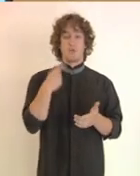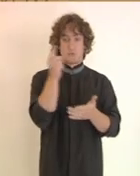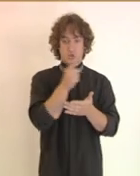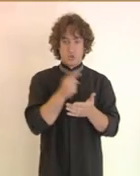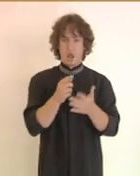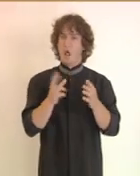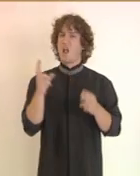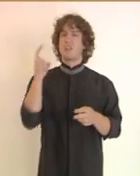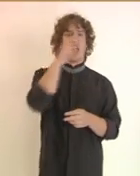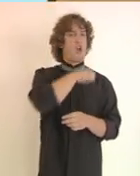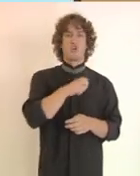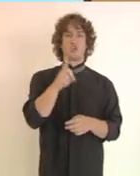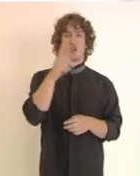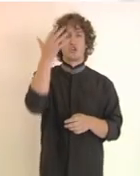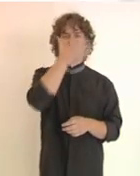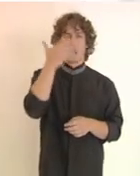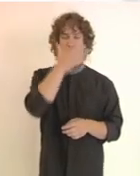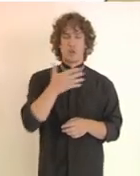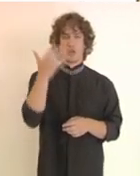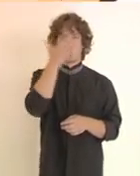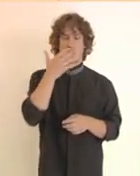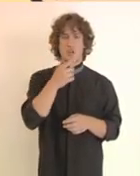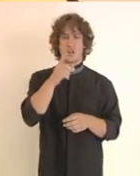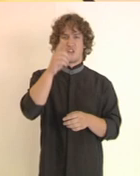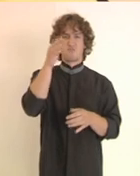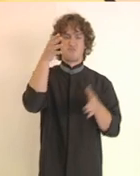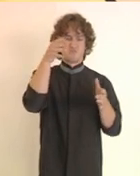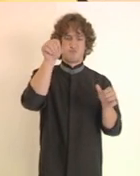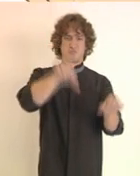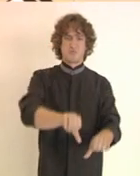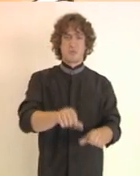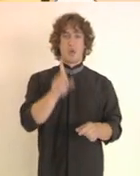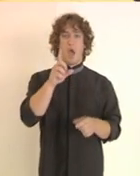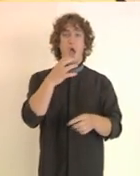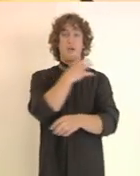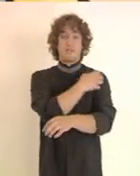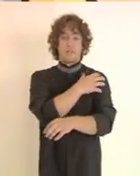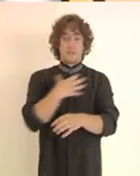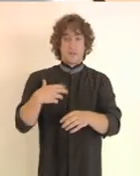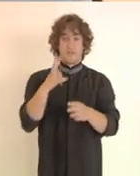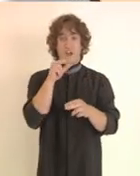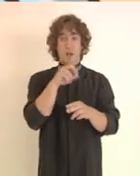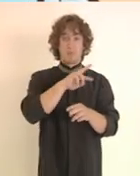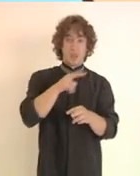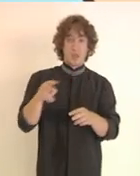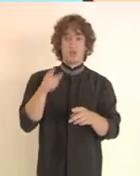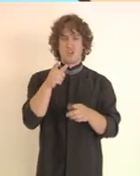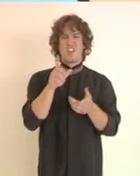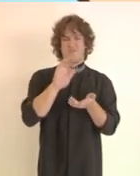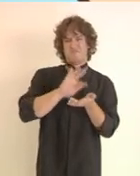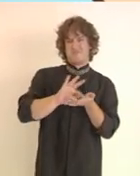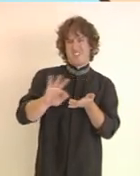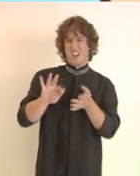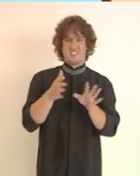sú tie čierne ovce. A tie strakaté sú tiež nejaké divné.